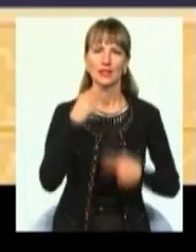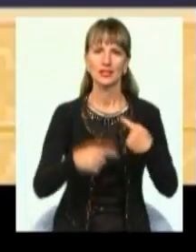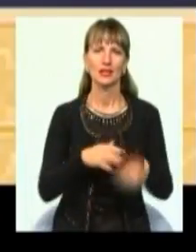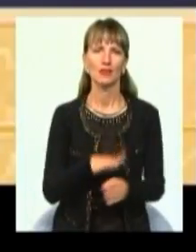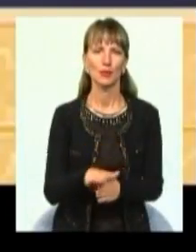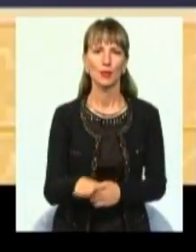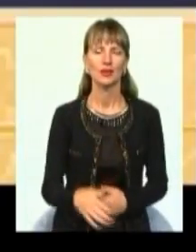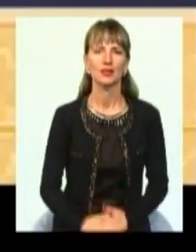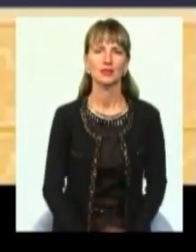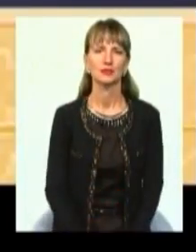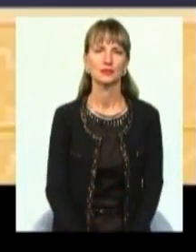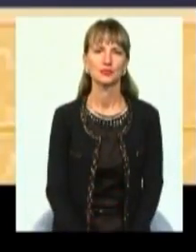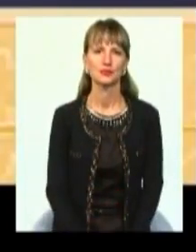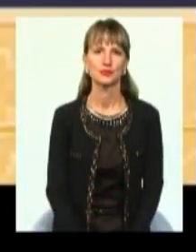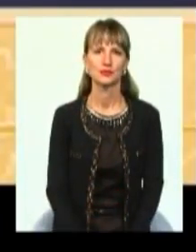дотримуватись.